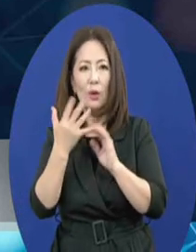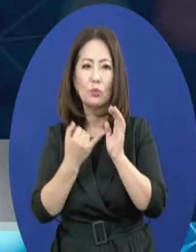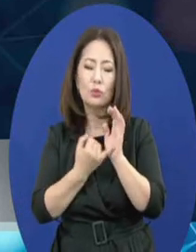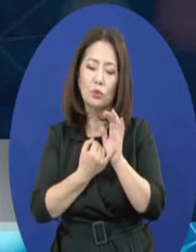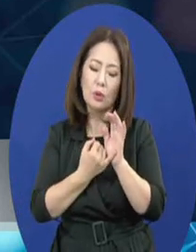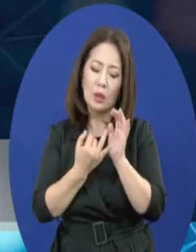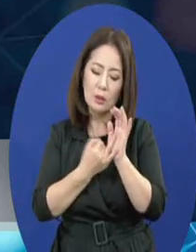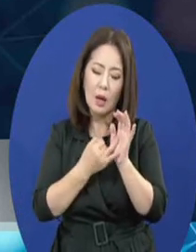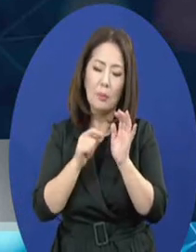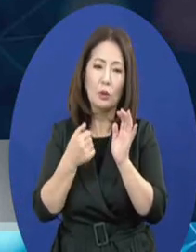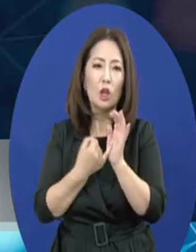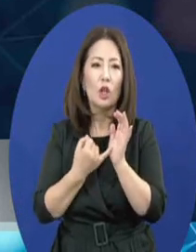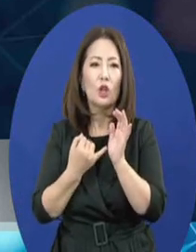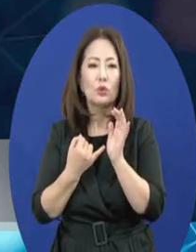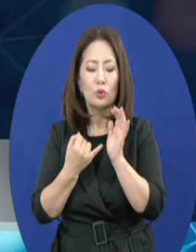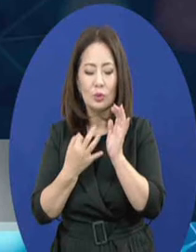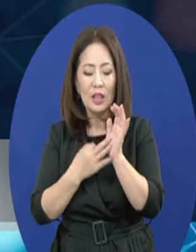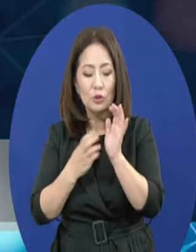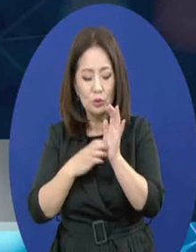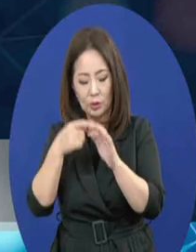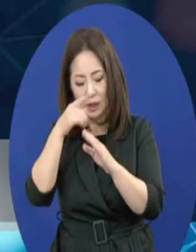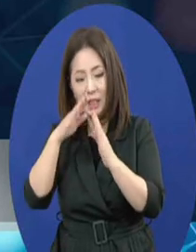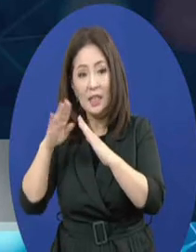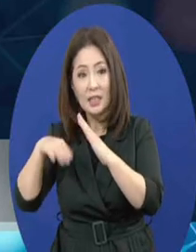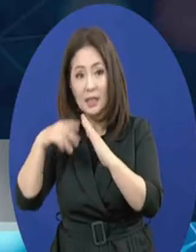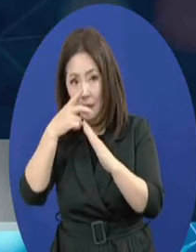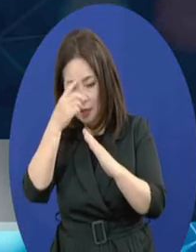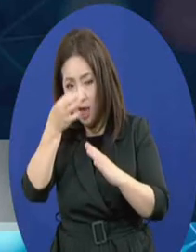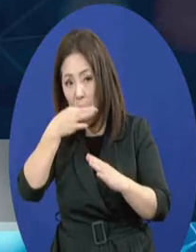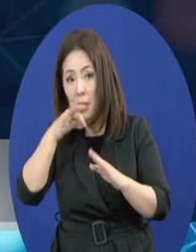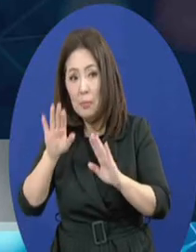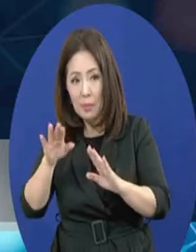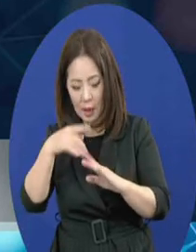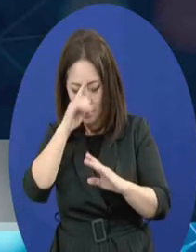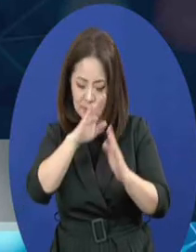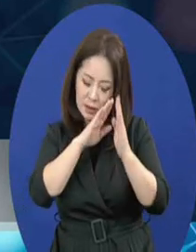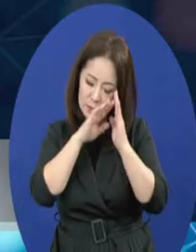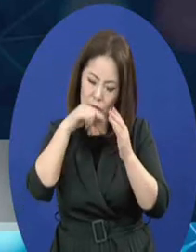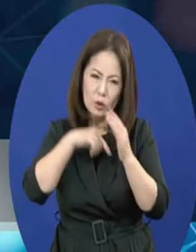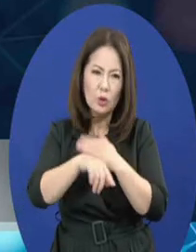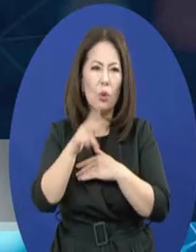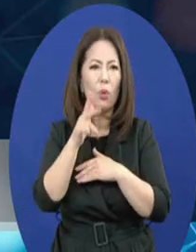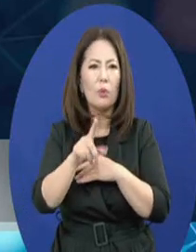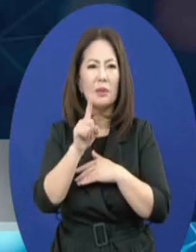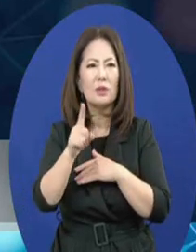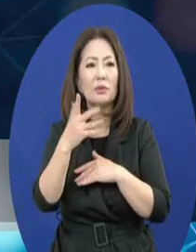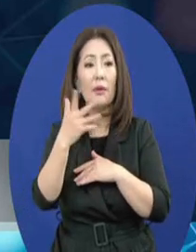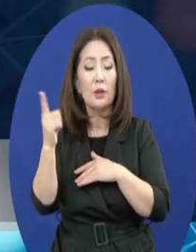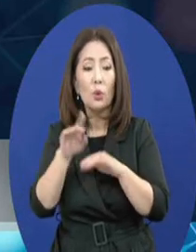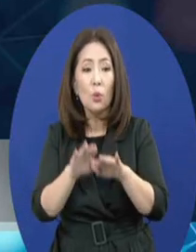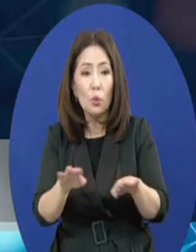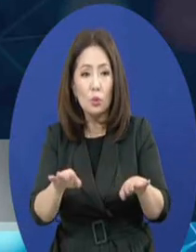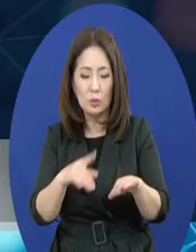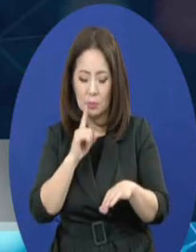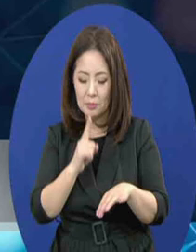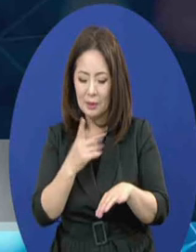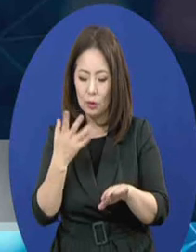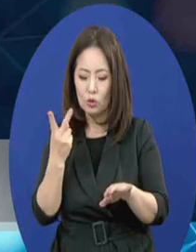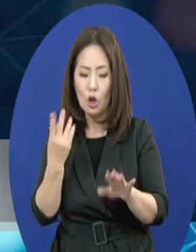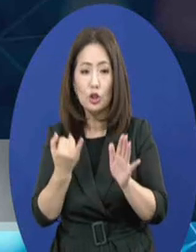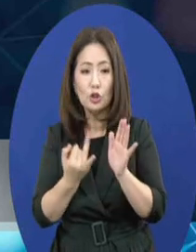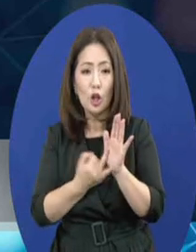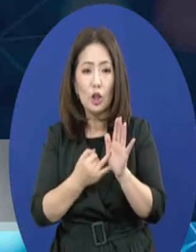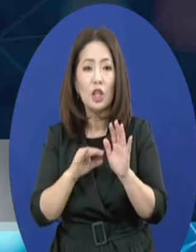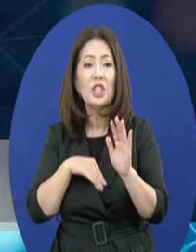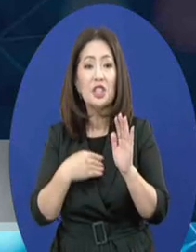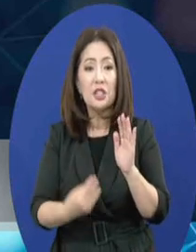56789 хүн гэрийн хяналтанд эмчлүүлж байна. Эмнэлэгт хэвтэ эмчлүүлж байгаа иргэдийн 3151 нь хүүхэд 1527 жирэмсэн эхчүүд